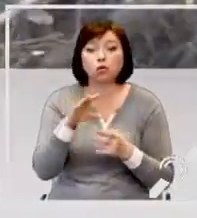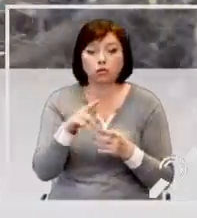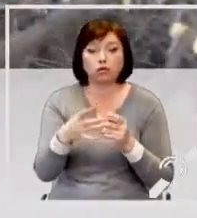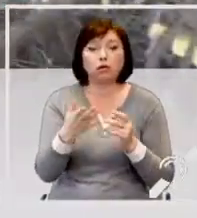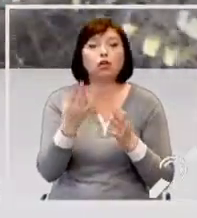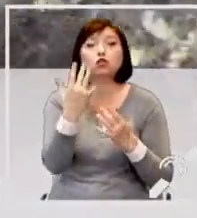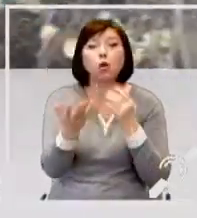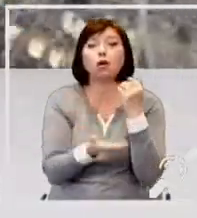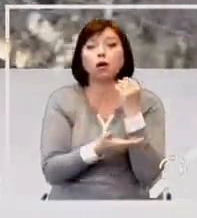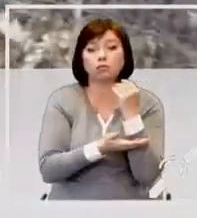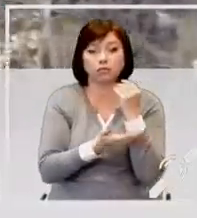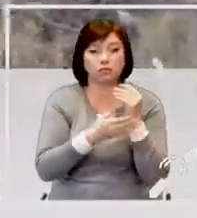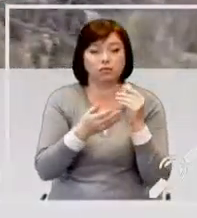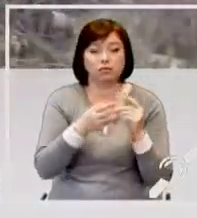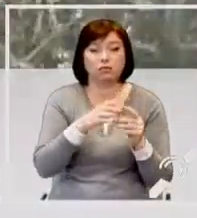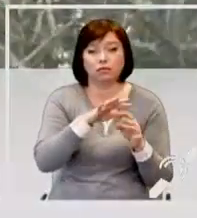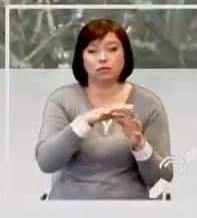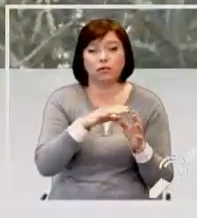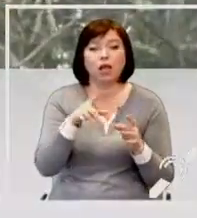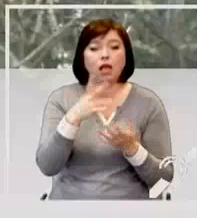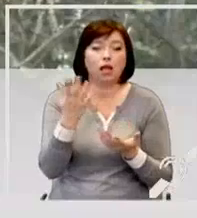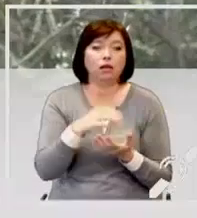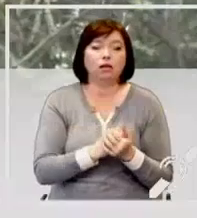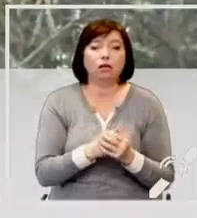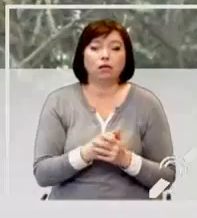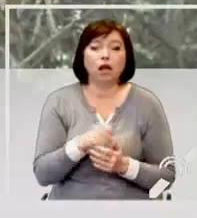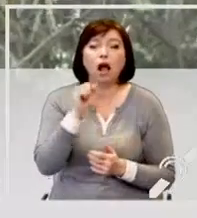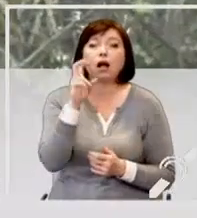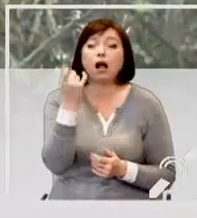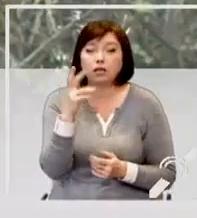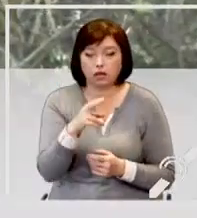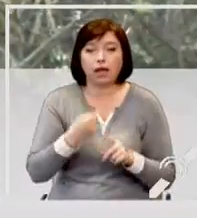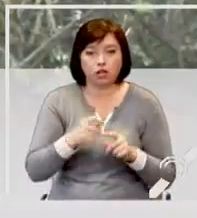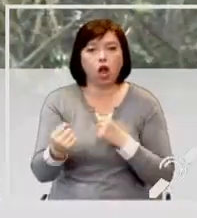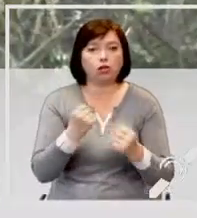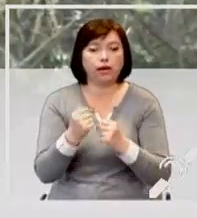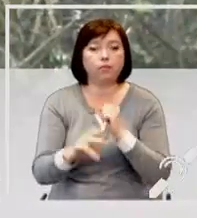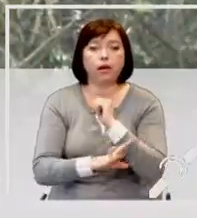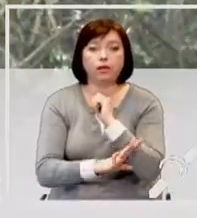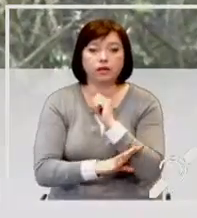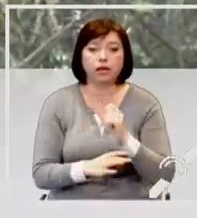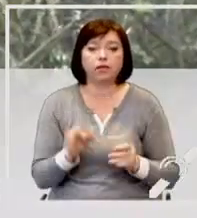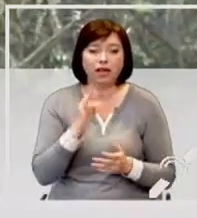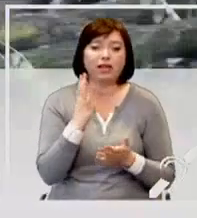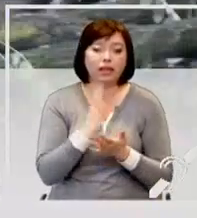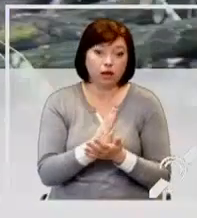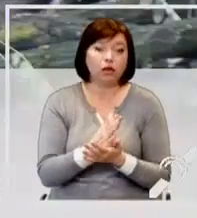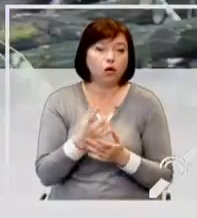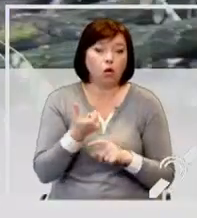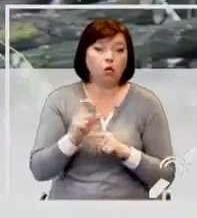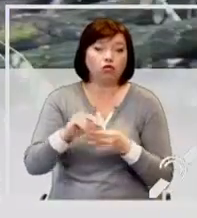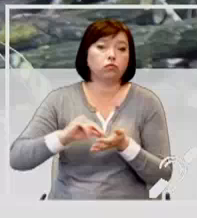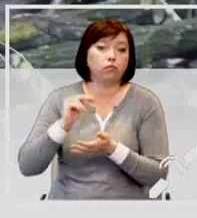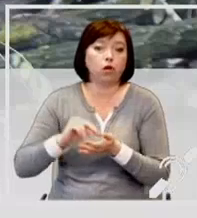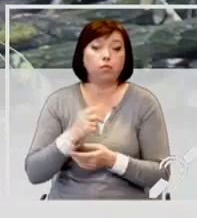tăieturii, terenului. Material lemnos avem salcân, lemn tare, specii tare. Și este întrebat. În